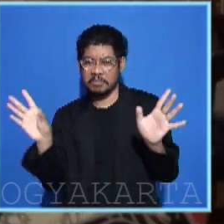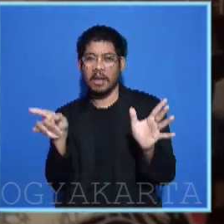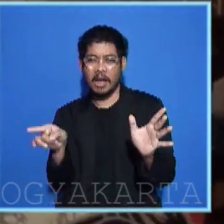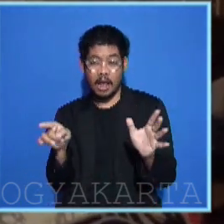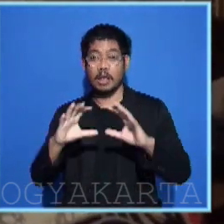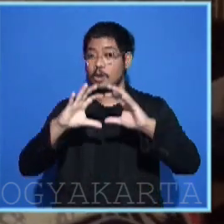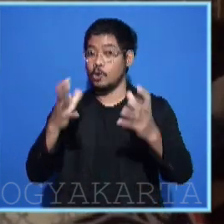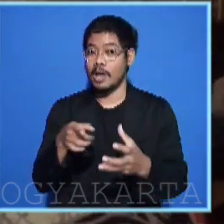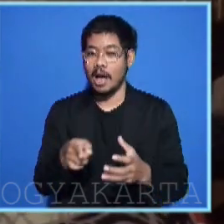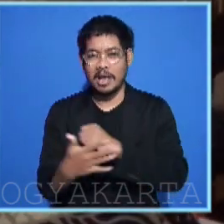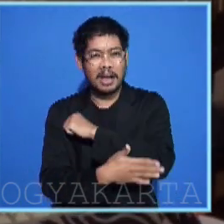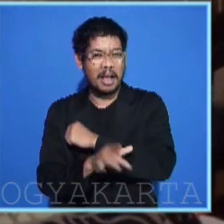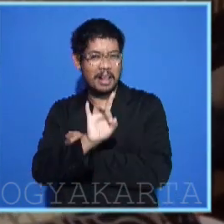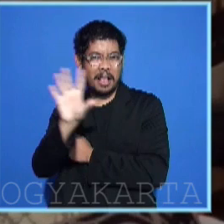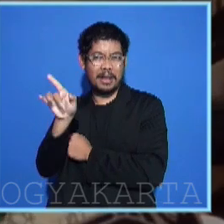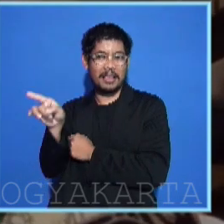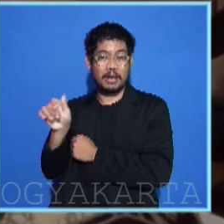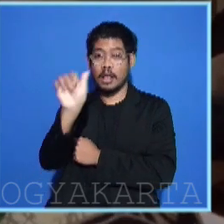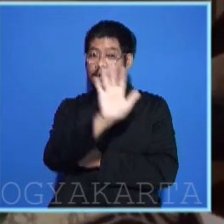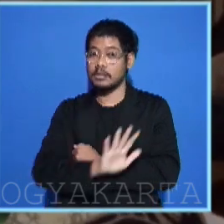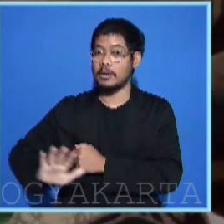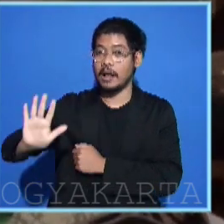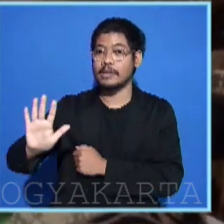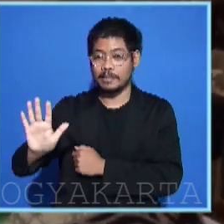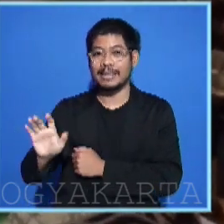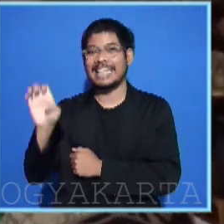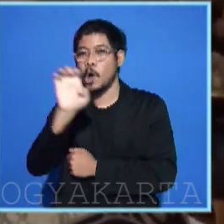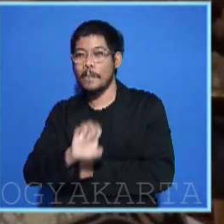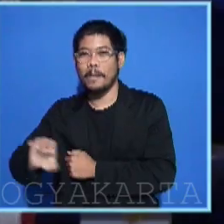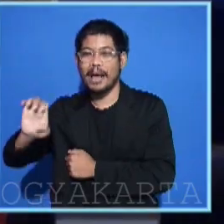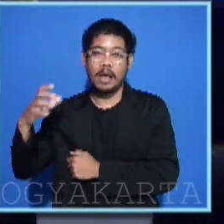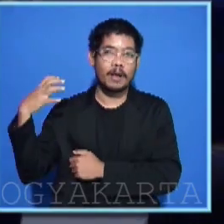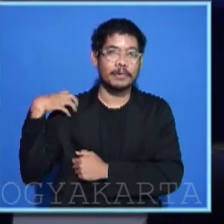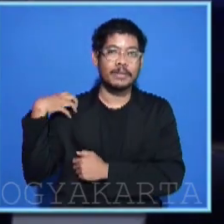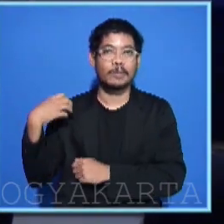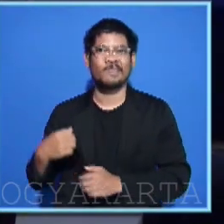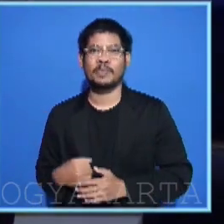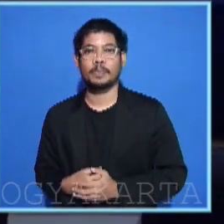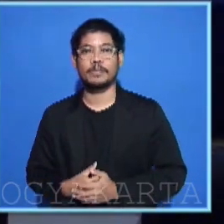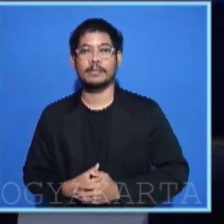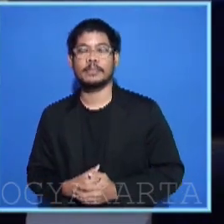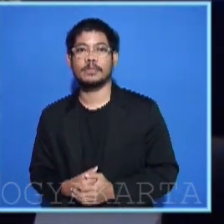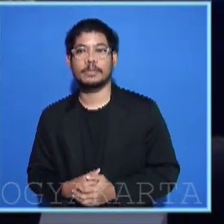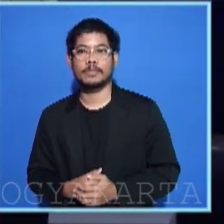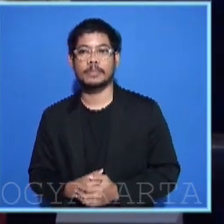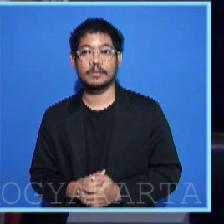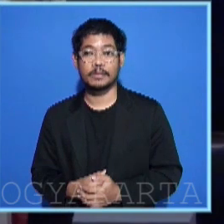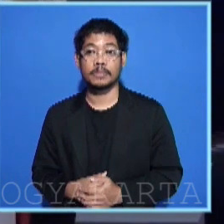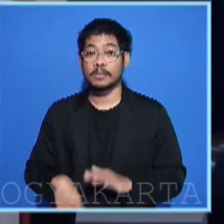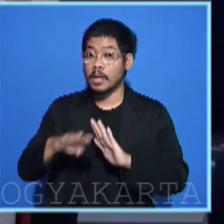negara tadi, dari bukan hanya Asia Tenggara, bahkan juga sampai dari Eropa dan juga dari Amerika. Dengan terselenggaranya acara ini,